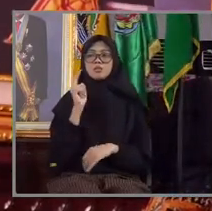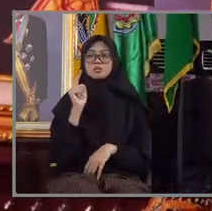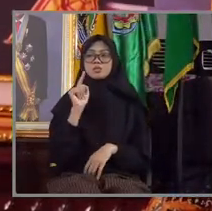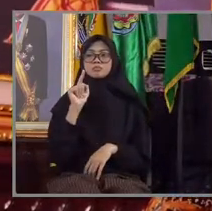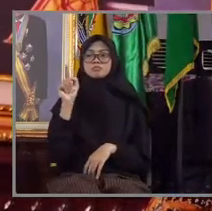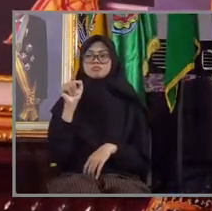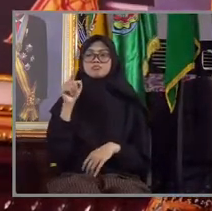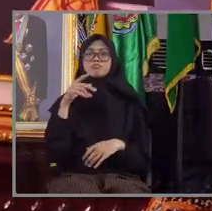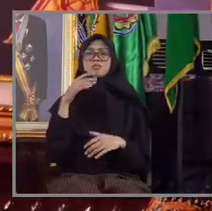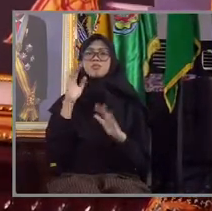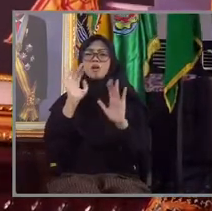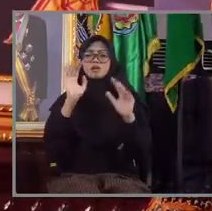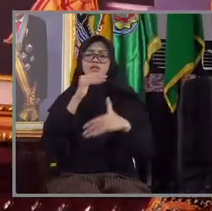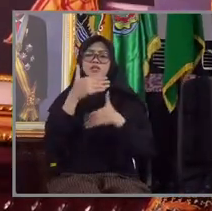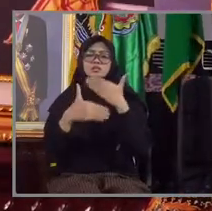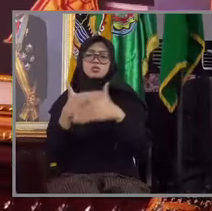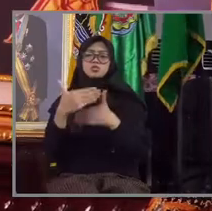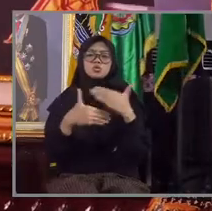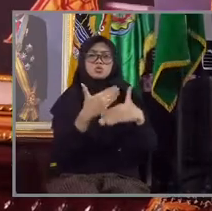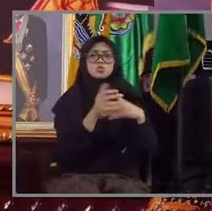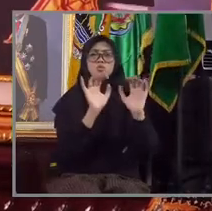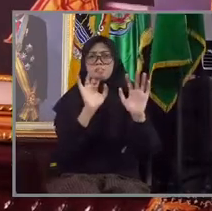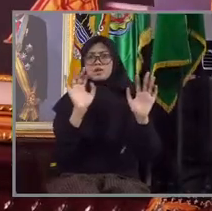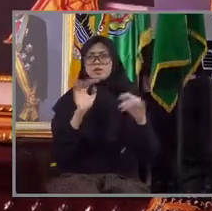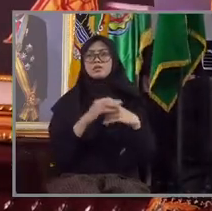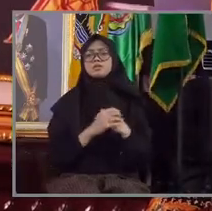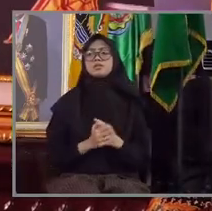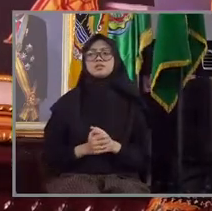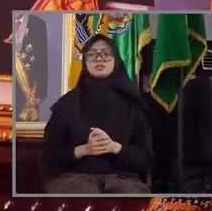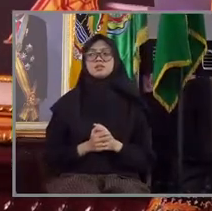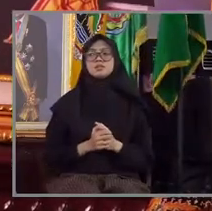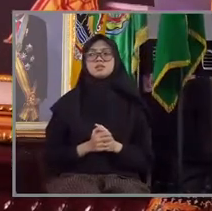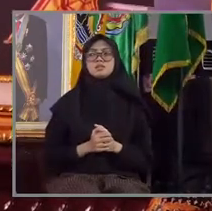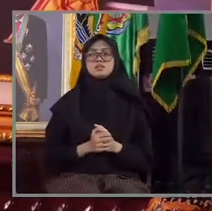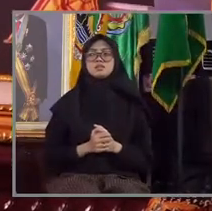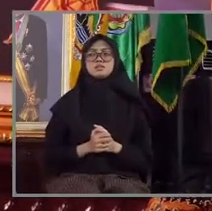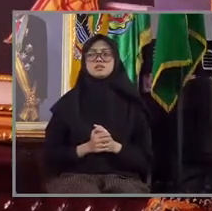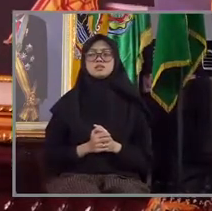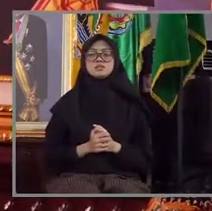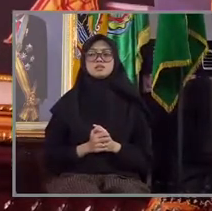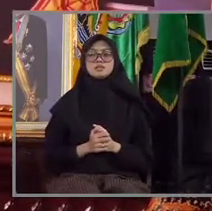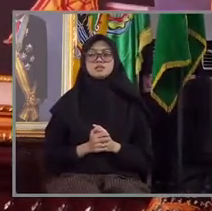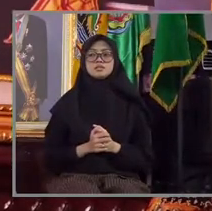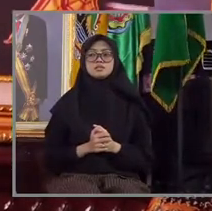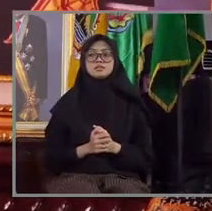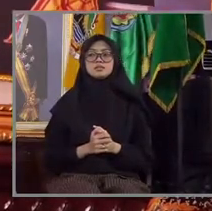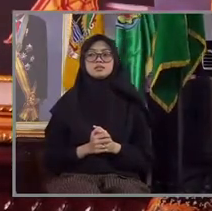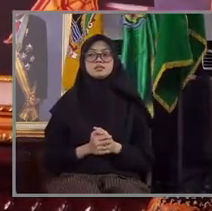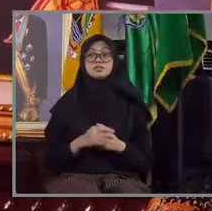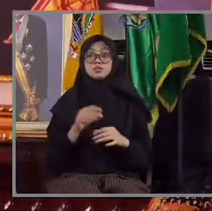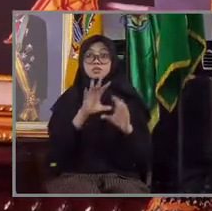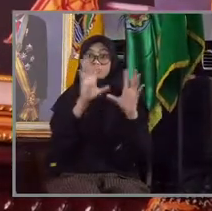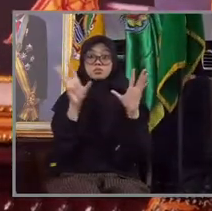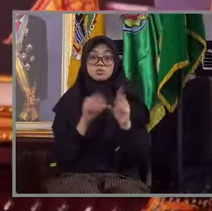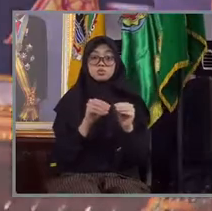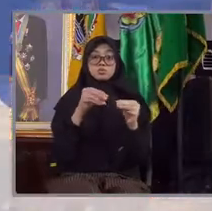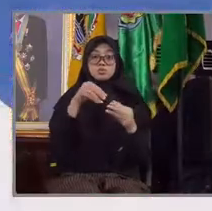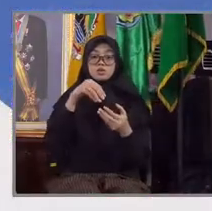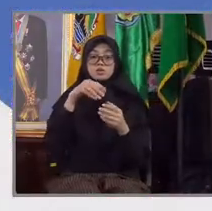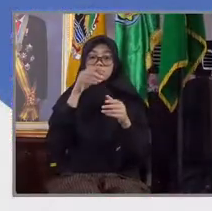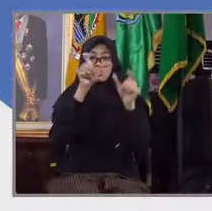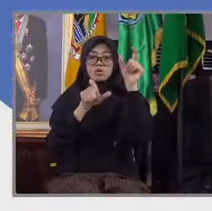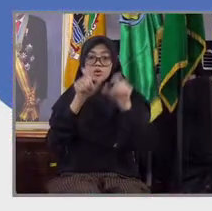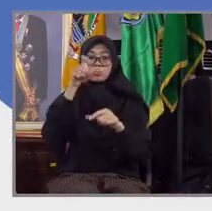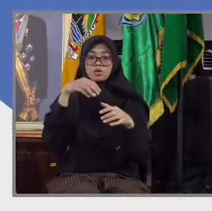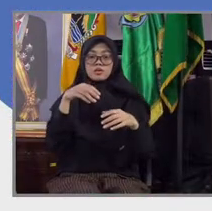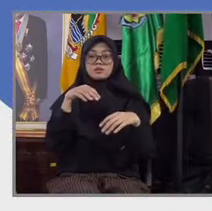suatu kawasan industri dan sebagainya. Pada kesempatan ini saya aturkan bahwasanya jumlah penduduk dari Kabupaten Kendal